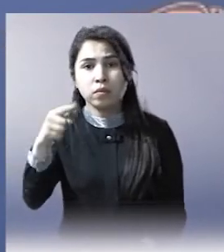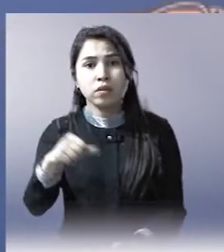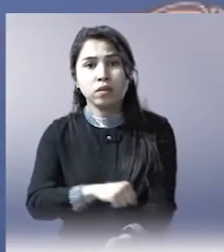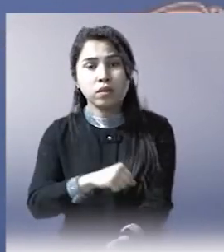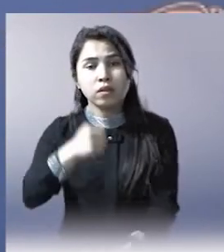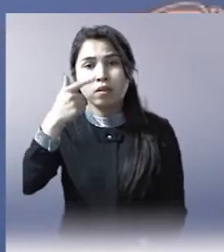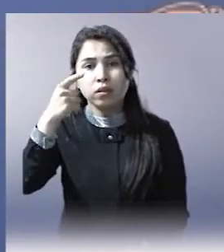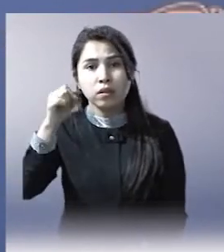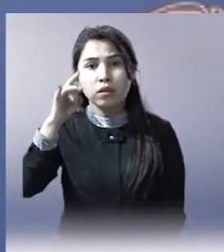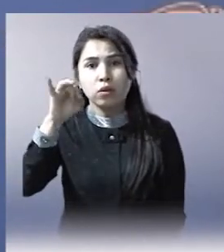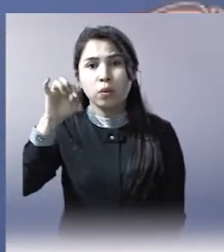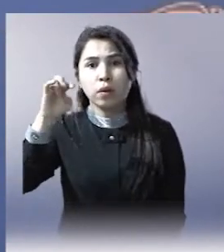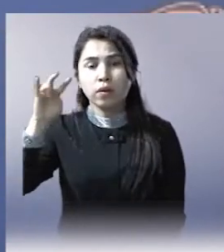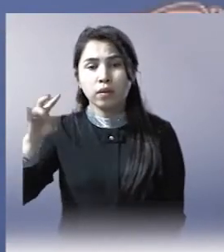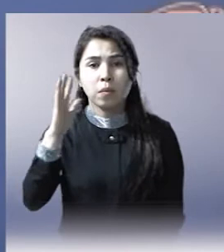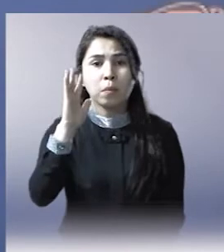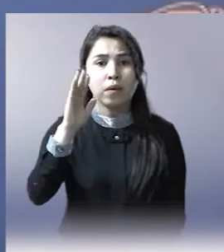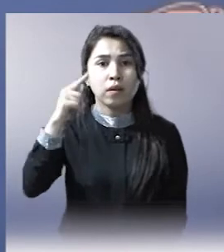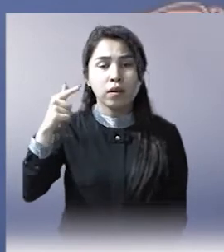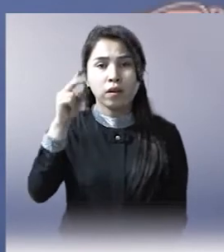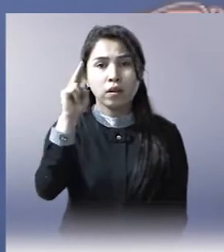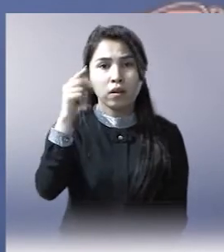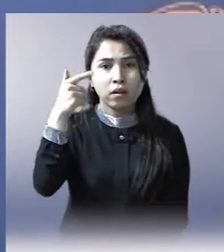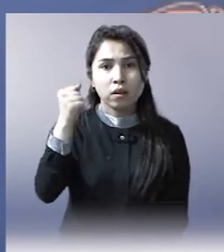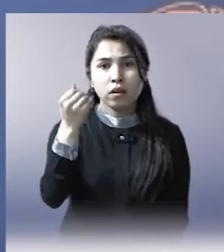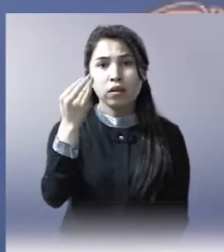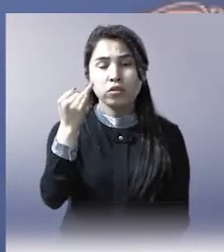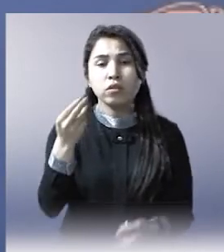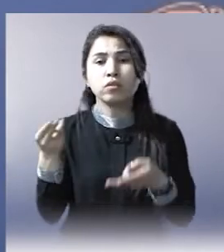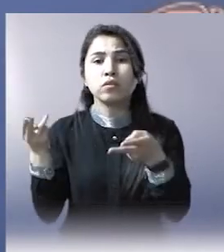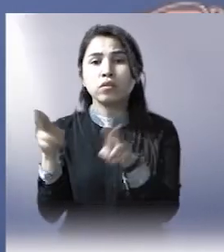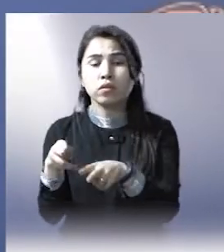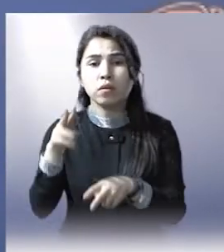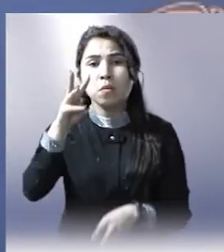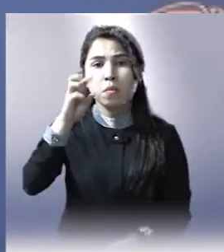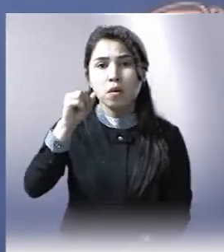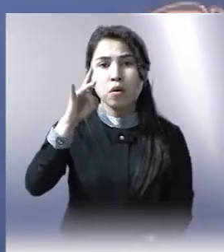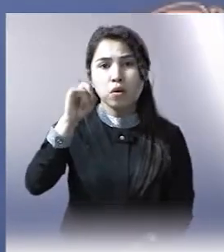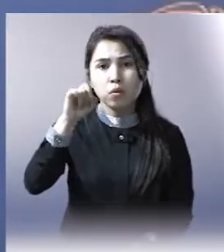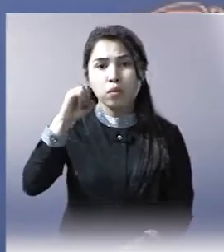есірткі заты героин және де 5 килограмм астам гашиш және де қалғаны есірткі заты марихуана болып табылған.